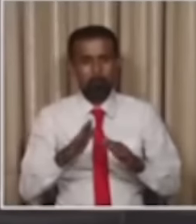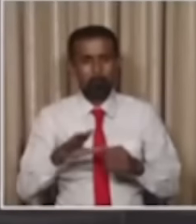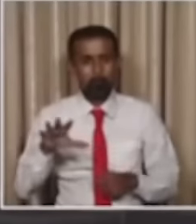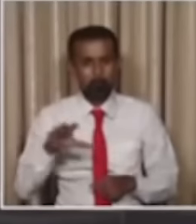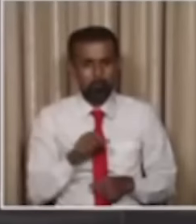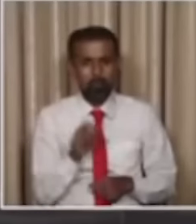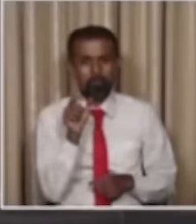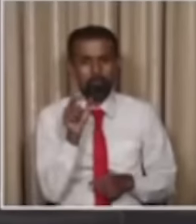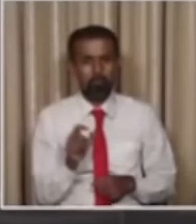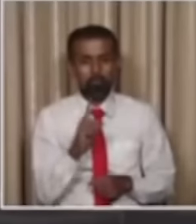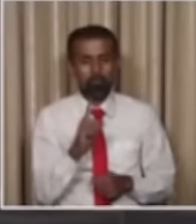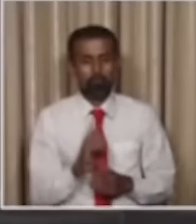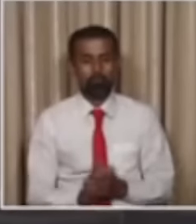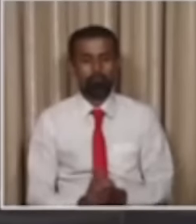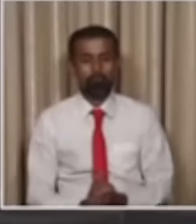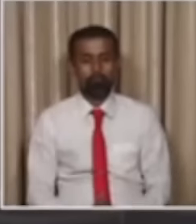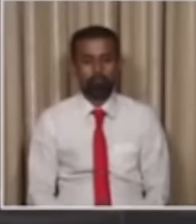එක්කෙනෙක් කියලා.